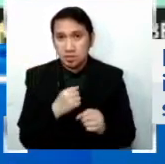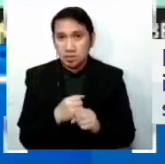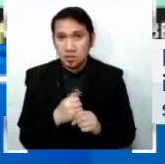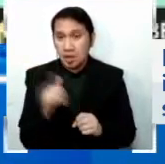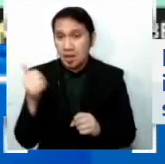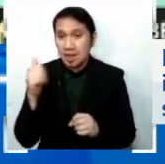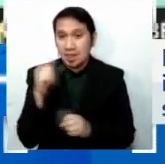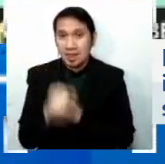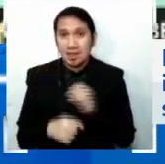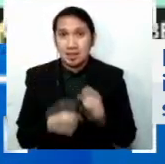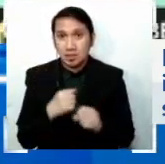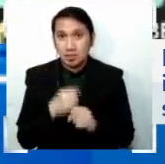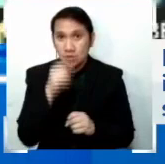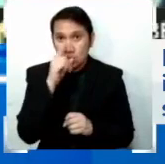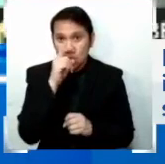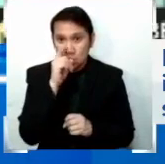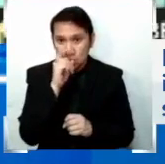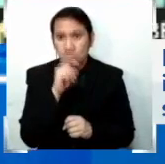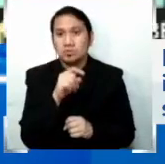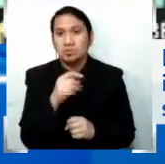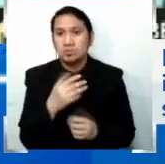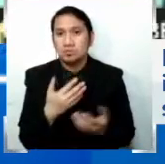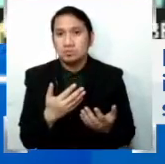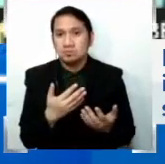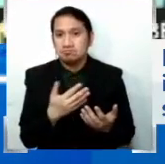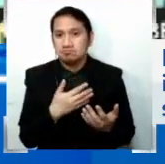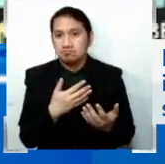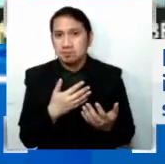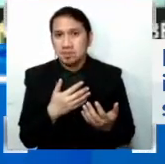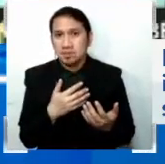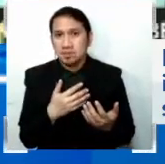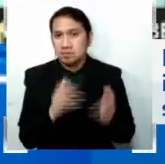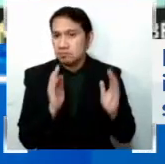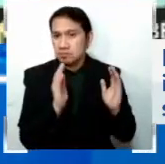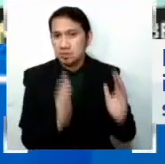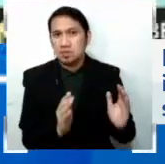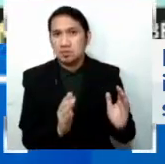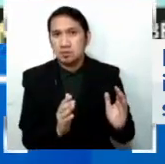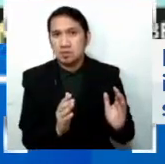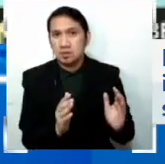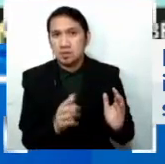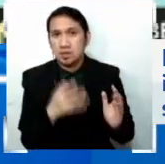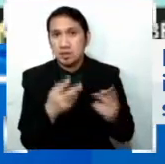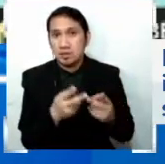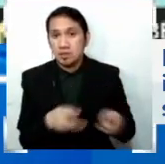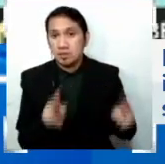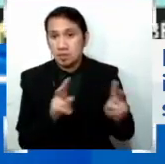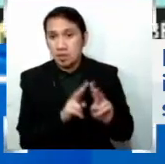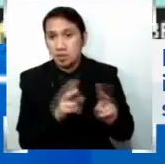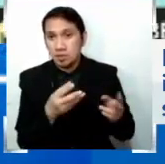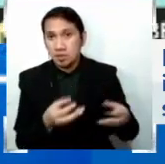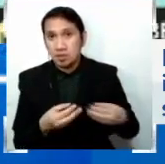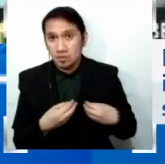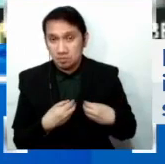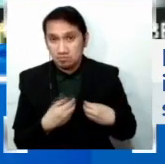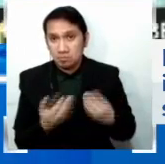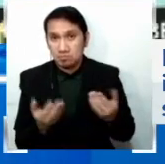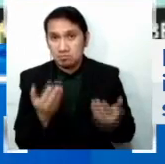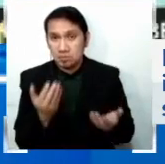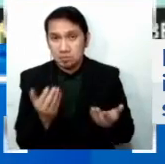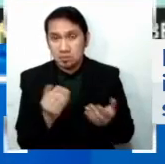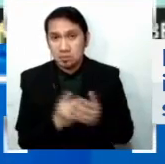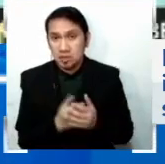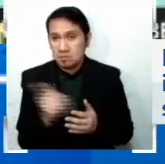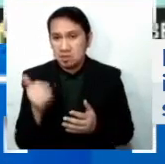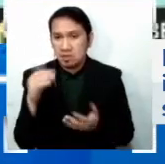old asset. So, okay. Like memorial lots, the value when it was given to me was roughly around